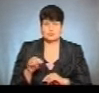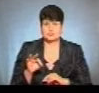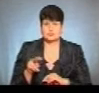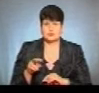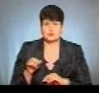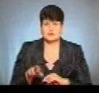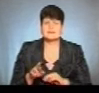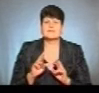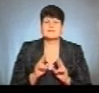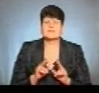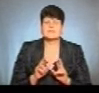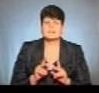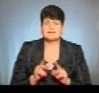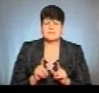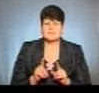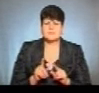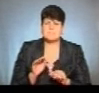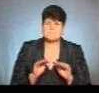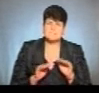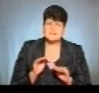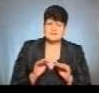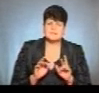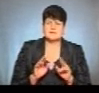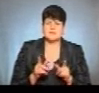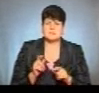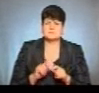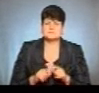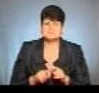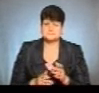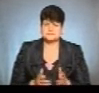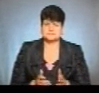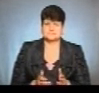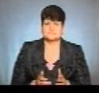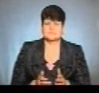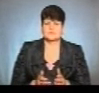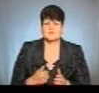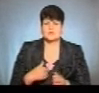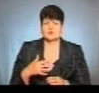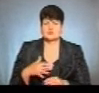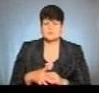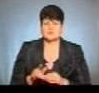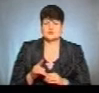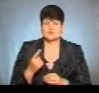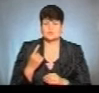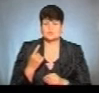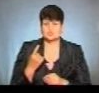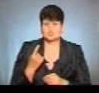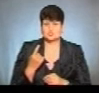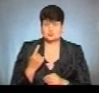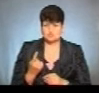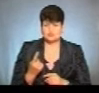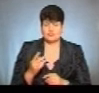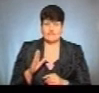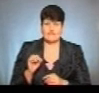Тобто, яким чином міряти і як зважувати. Ви розумієте, що одну ж саму